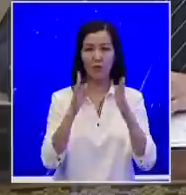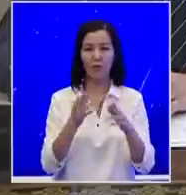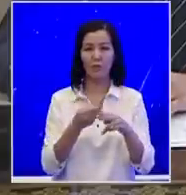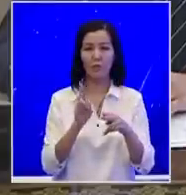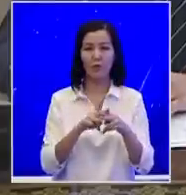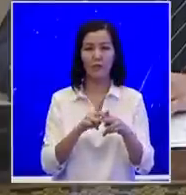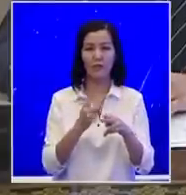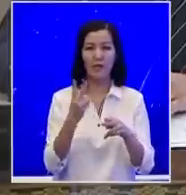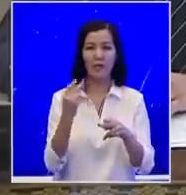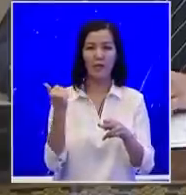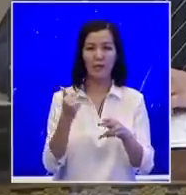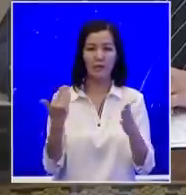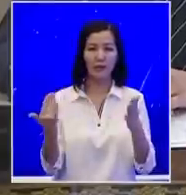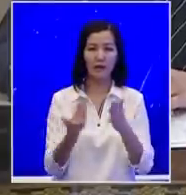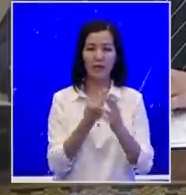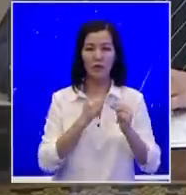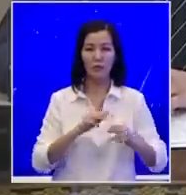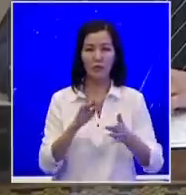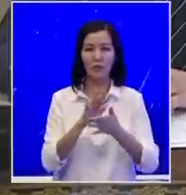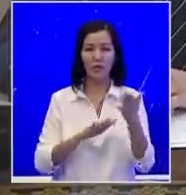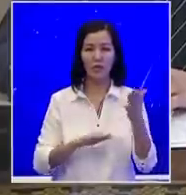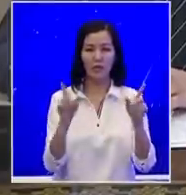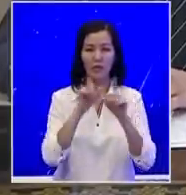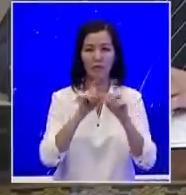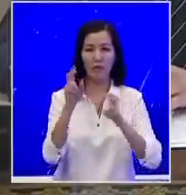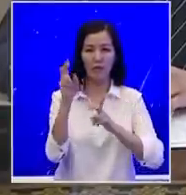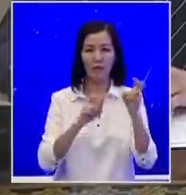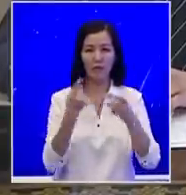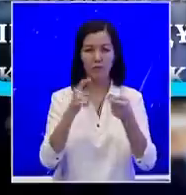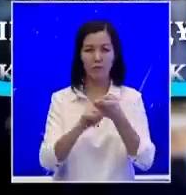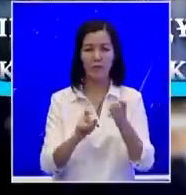әсіресе екі аптадан соң қайта жұмысын жалғастыратын мекемелерге қатысты.